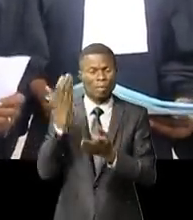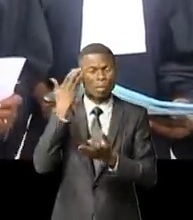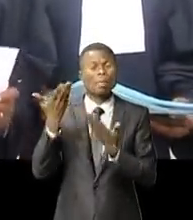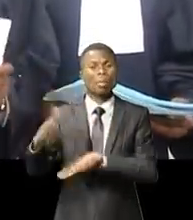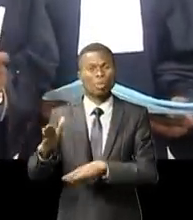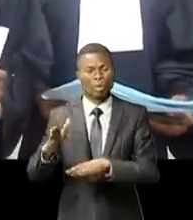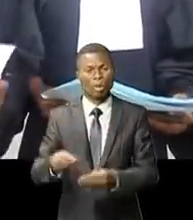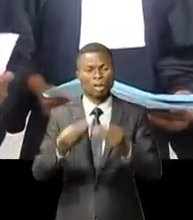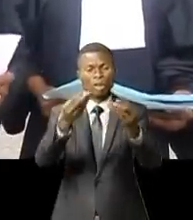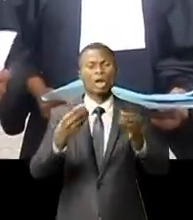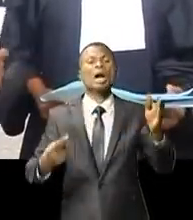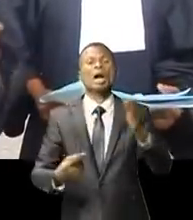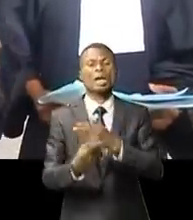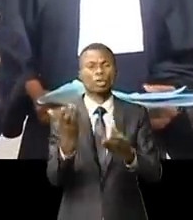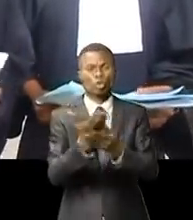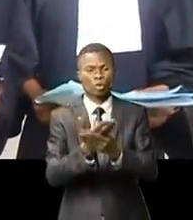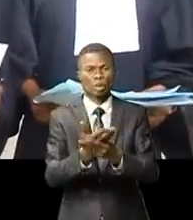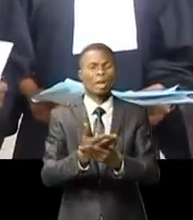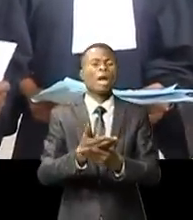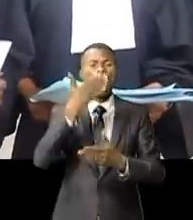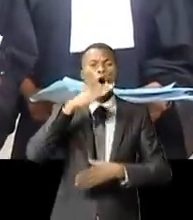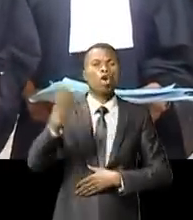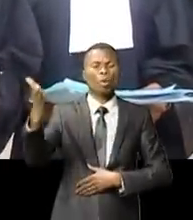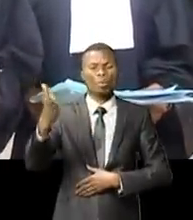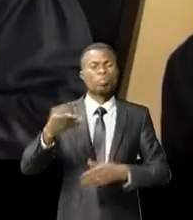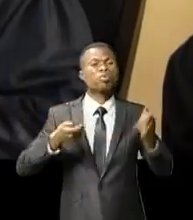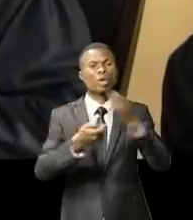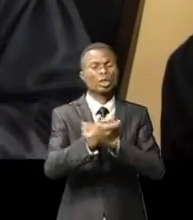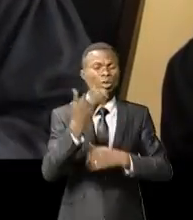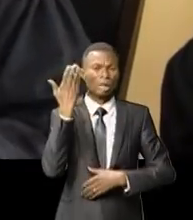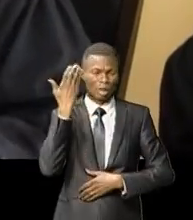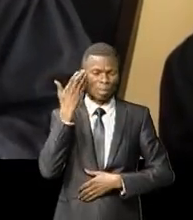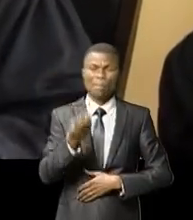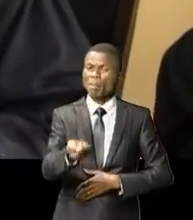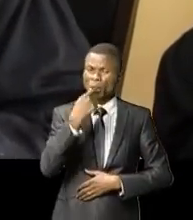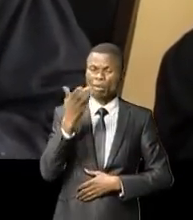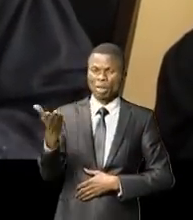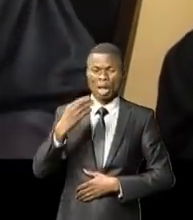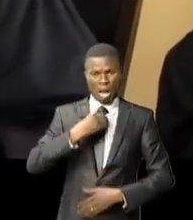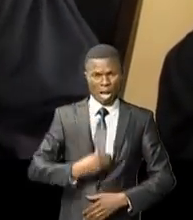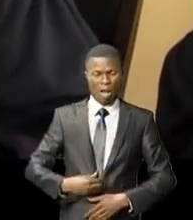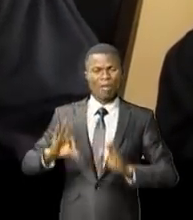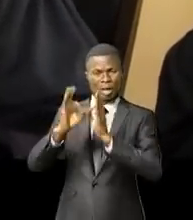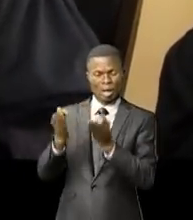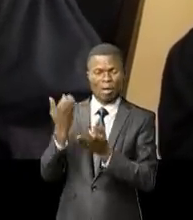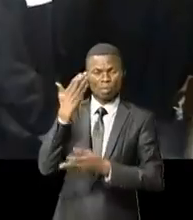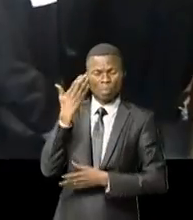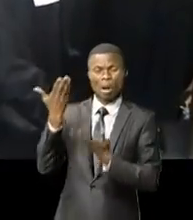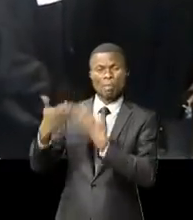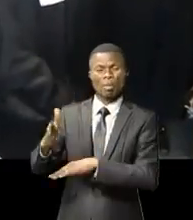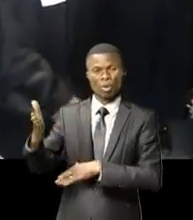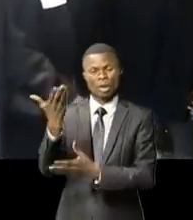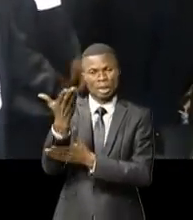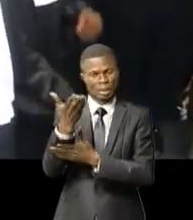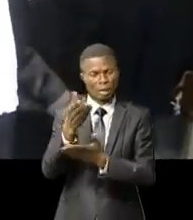de déposer la plainte contre X pour homicide involontaire. Pour l'instant, les avocats de la famille Lusongdi-Lajan plaident pour